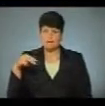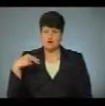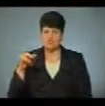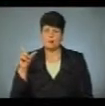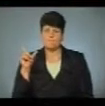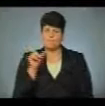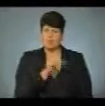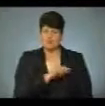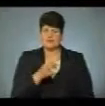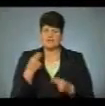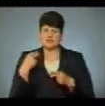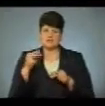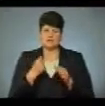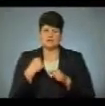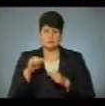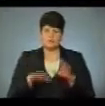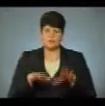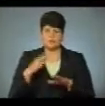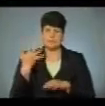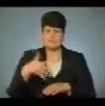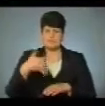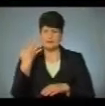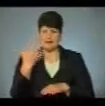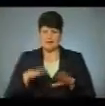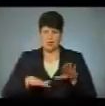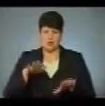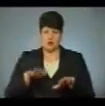греко-римської боротьби. Він переміг у ваговій категорії 55 кілограмів.